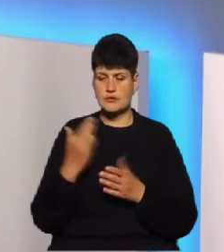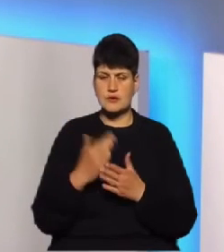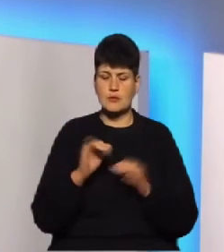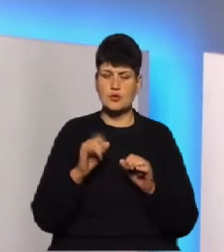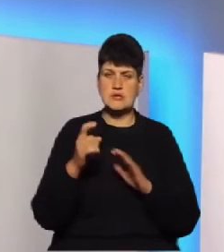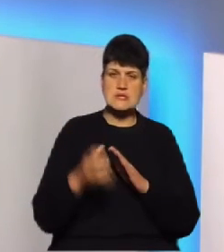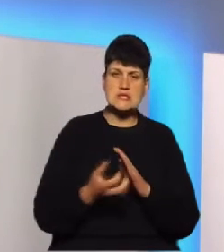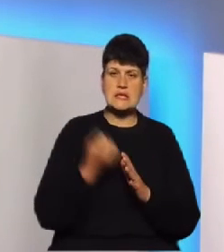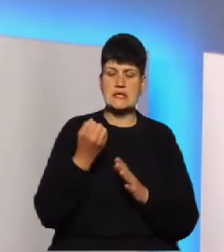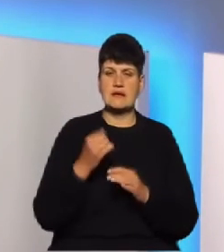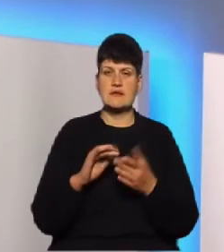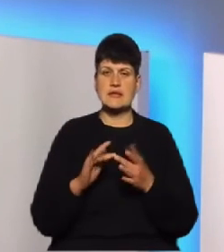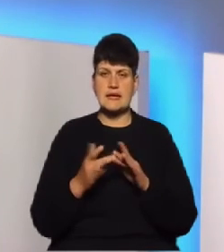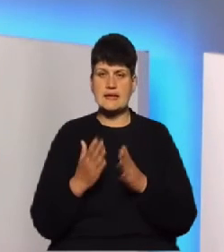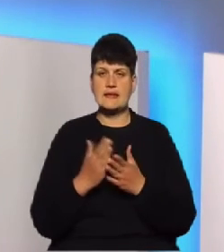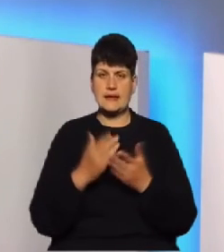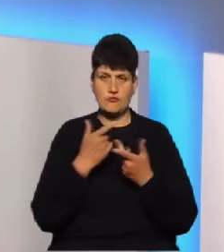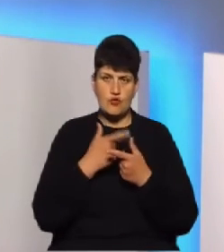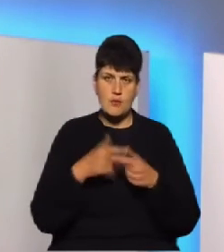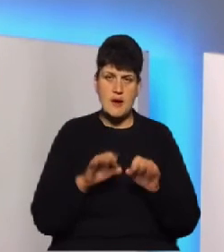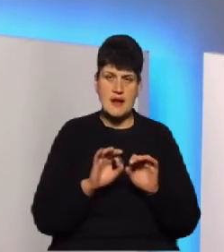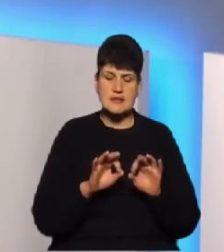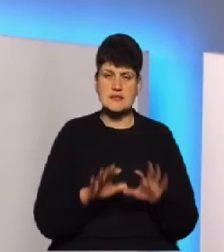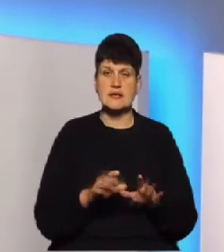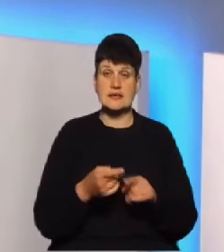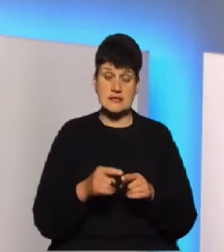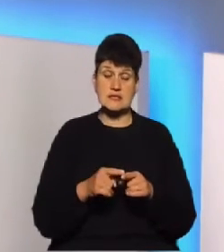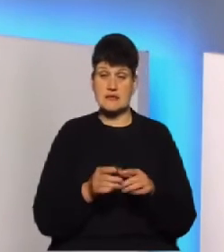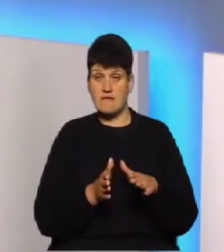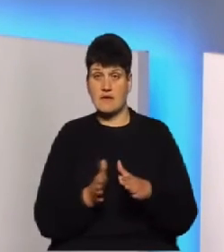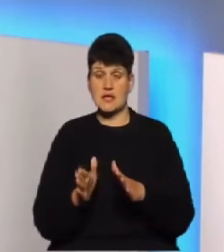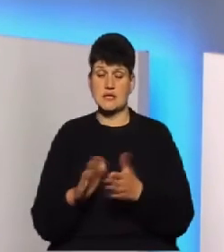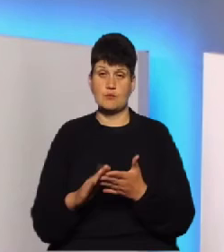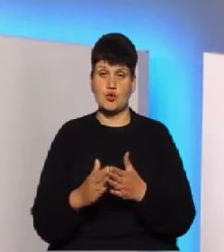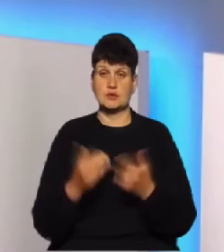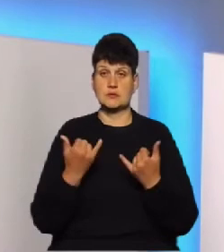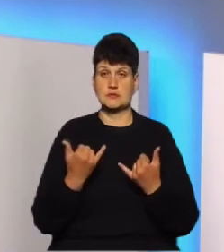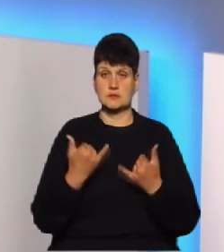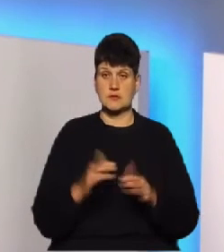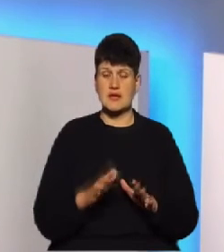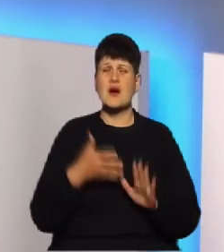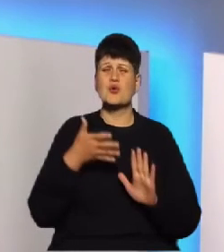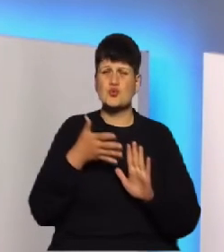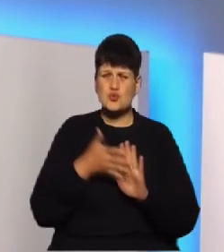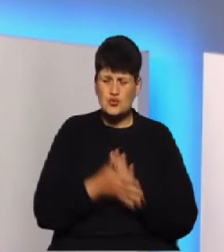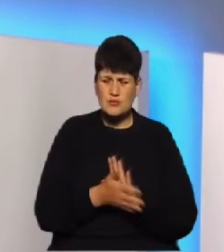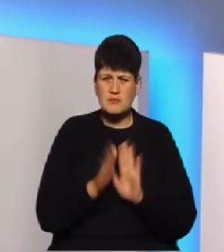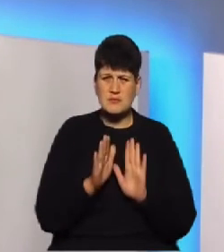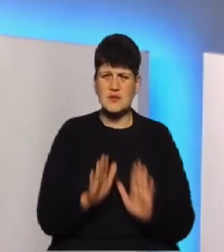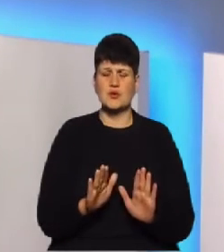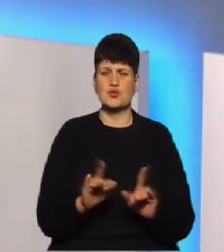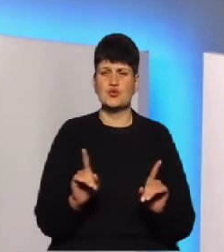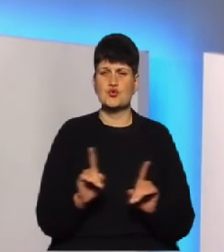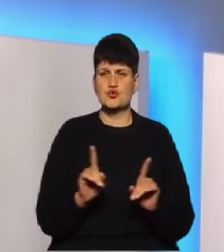інтернеті є інформація. Це також як вихід з положення поки що, в крайньому випадку. Я розумію, що якщо не